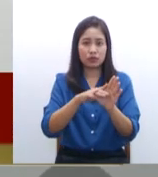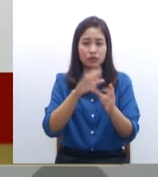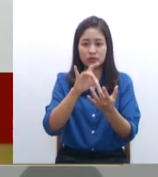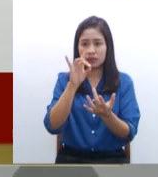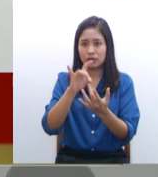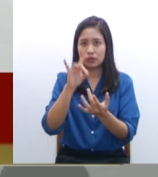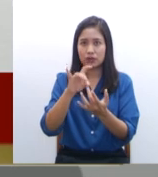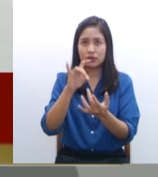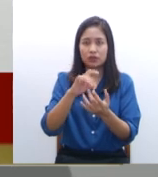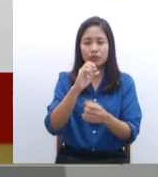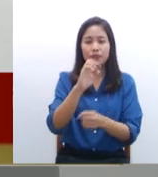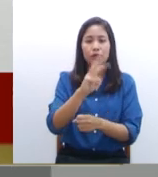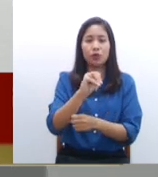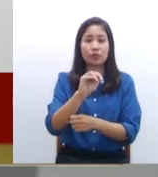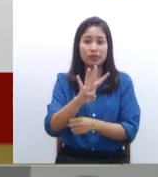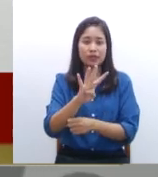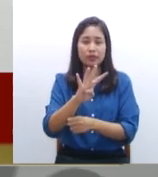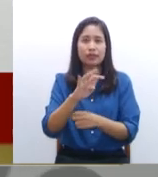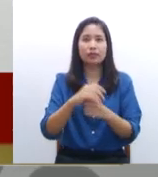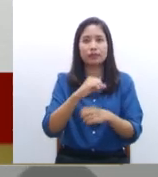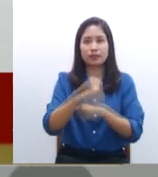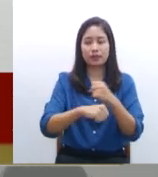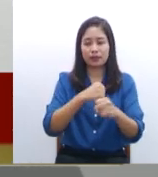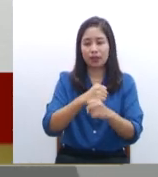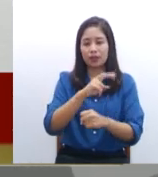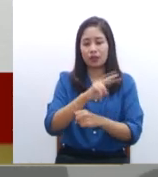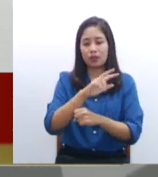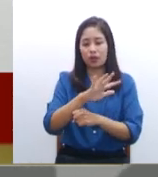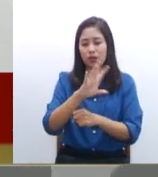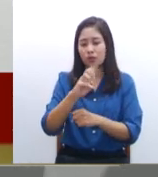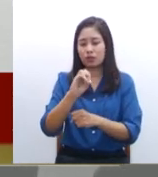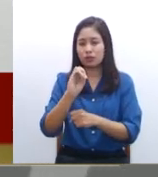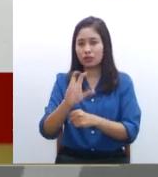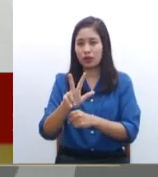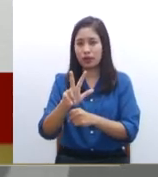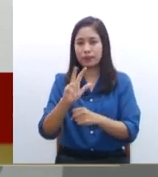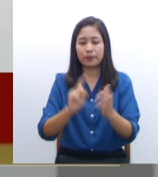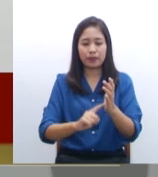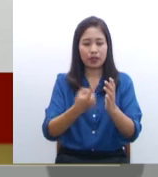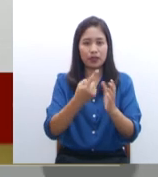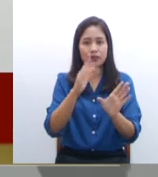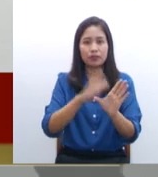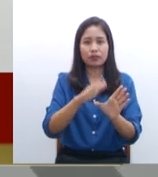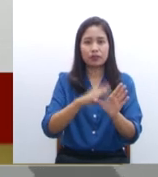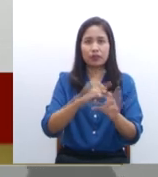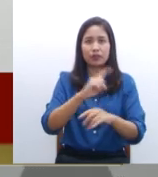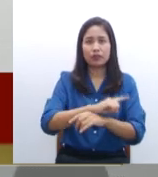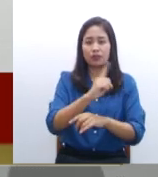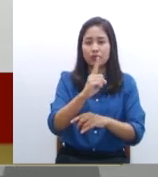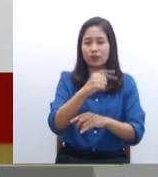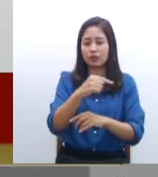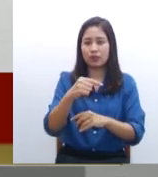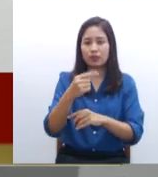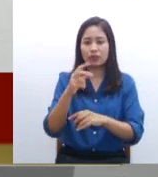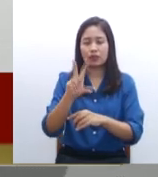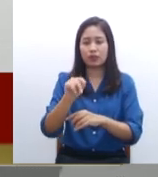มัธยมศึกษาปีที่4ปีการศึกษา2563เริ่มรับสมัครตั้งแต่วันที่1ถึง31